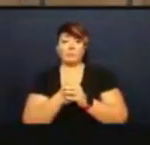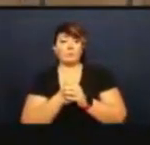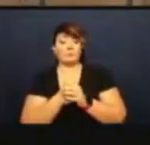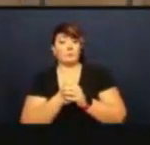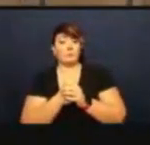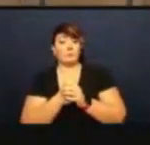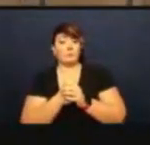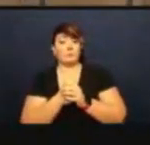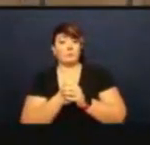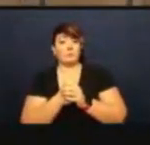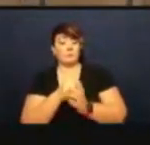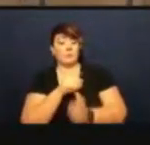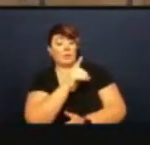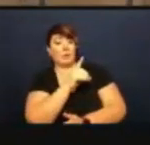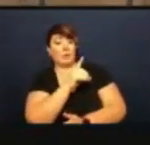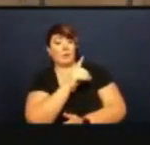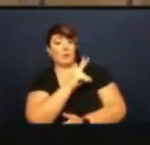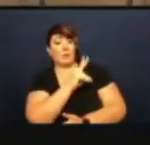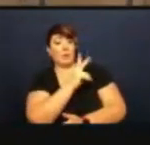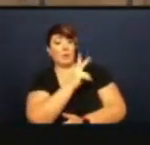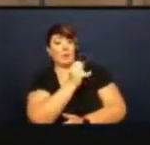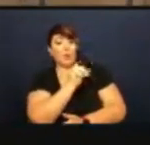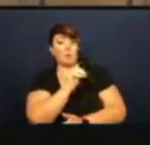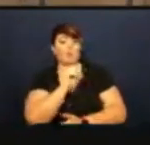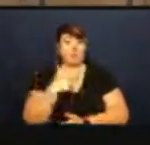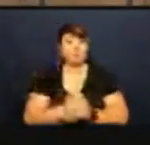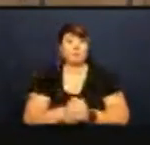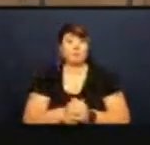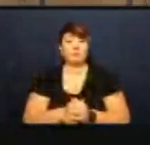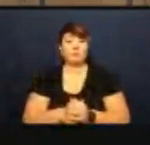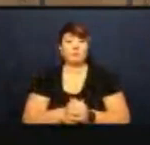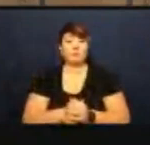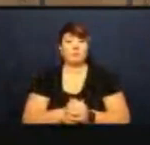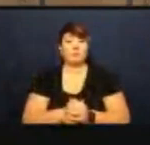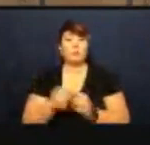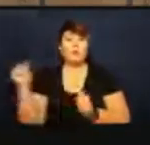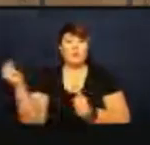ya kupitisha yale ambayo yalipitishwa katika kikao cha faraga.